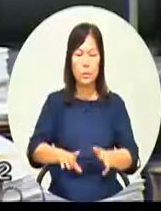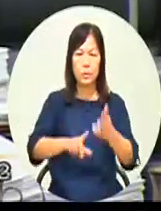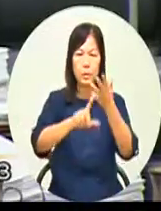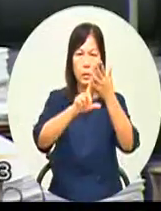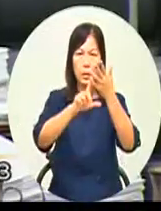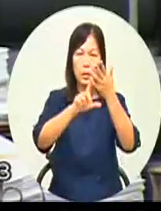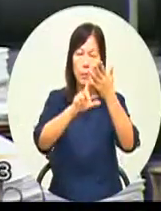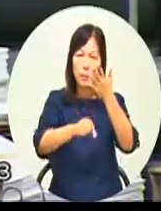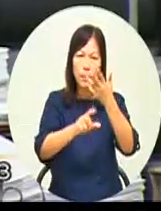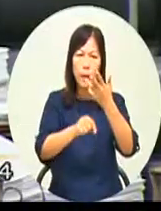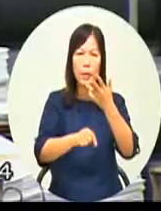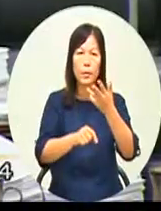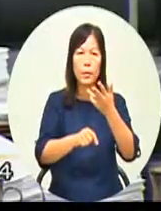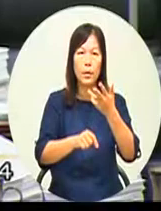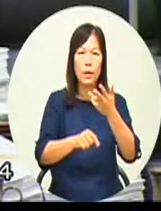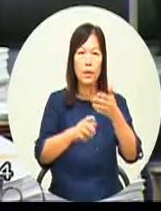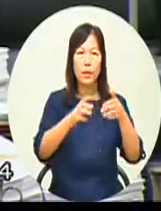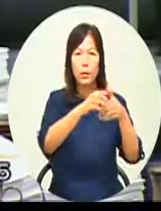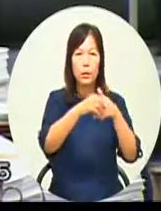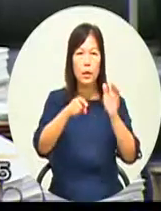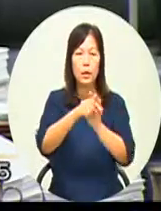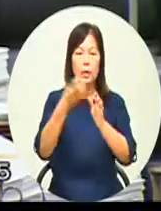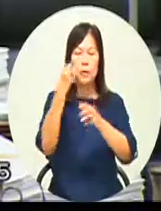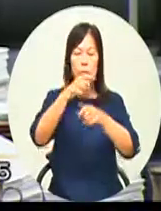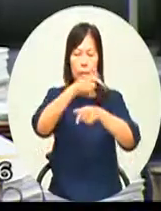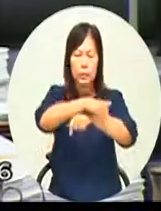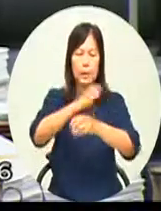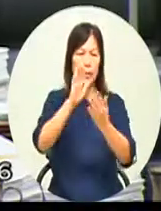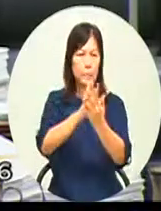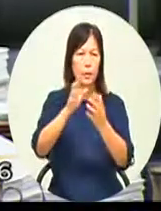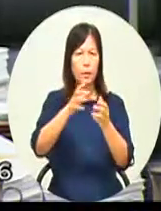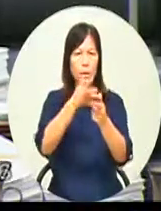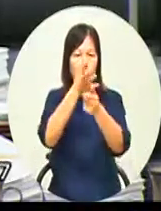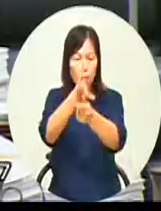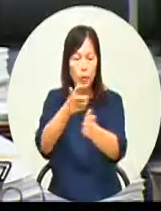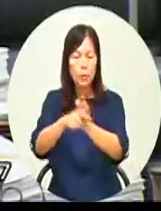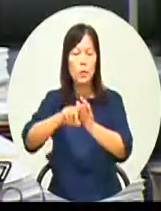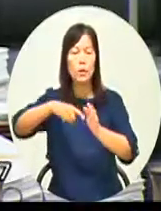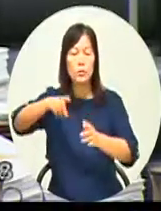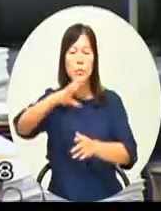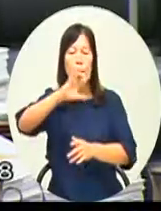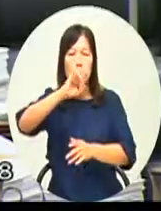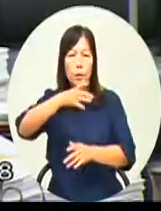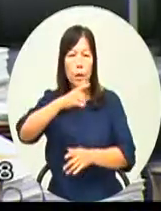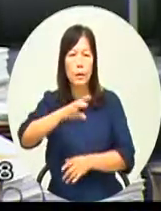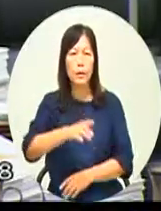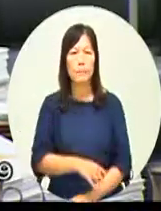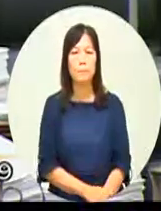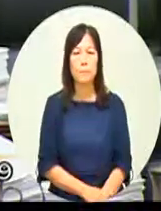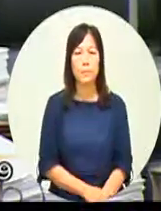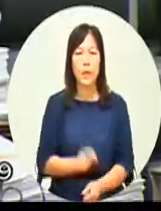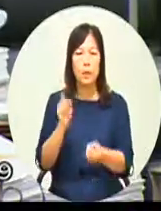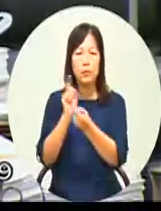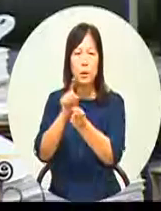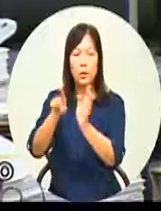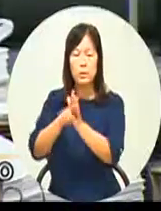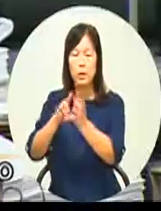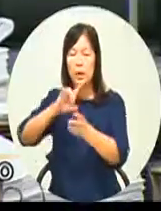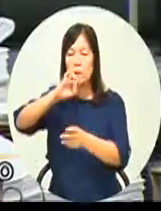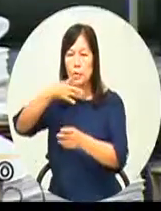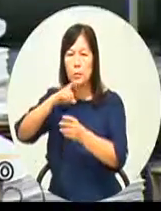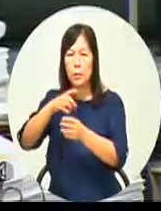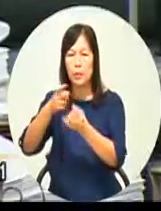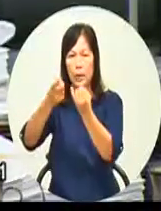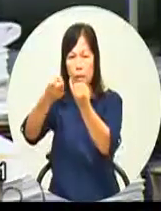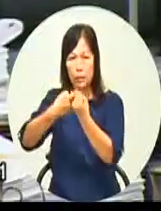他有带了一个叫做新南向教育访问团，到达了越南，去对于越南的新住民